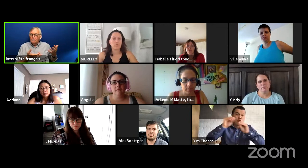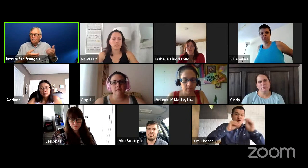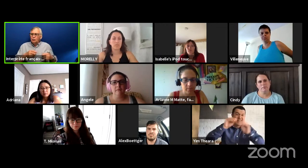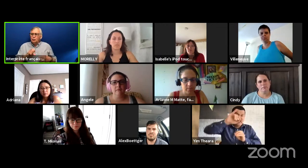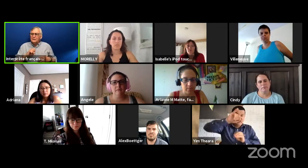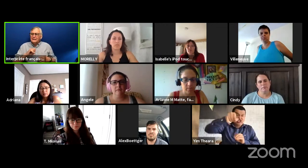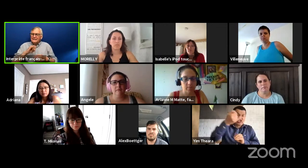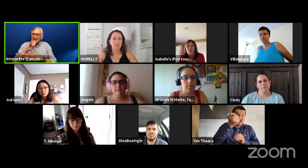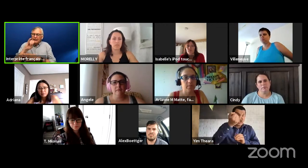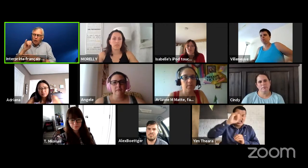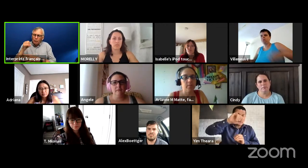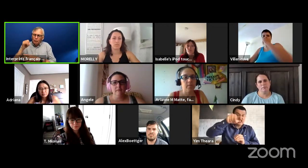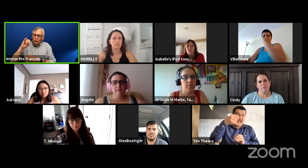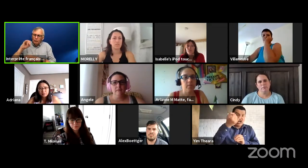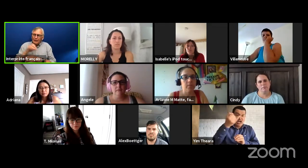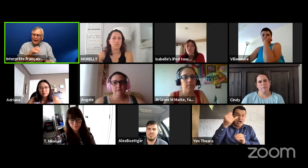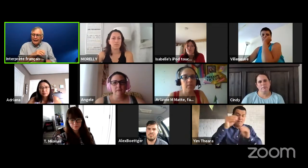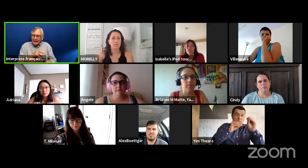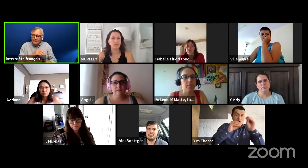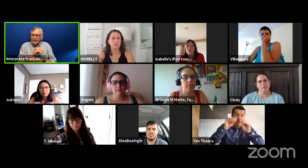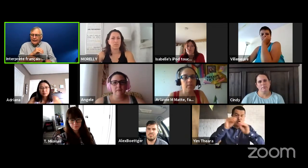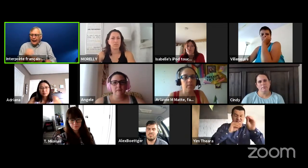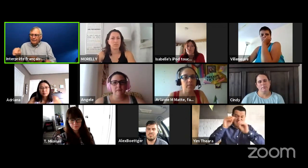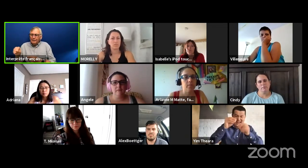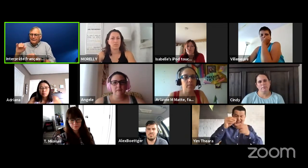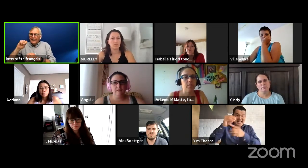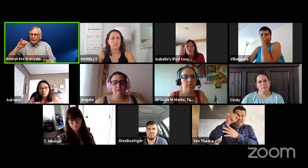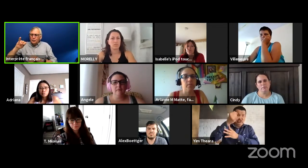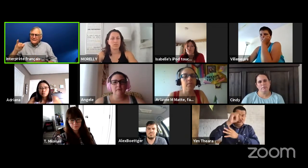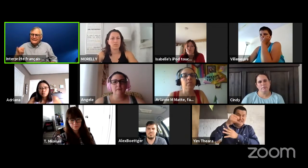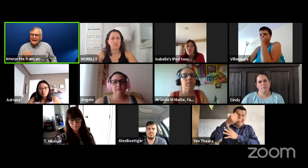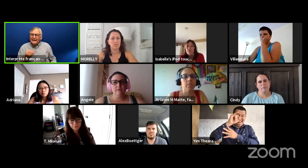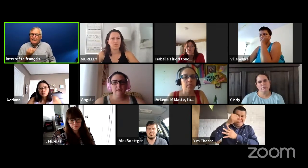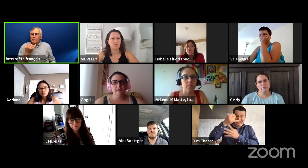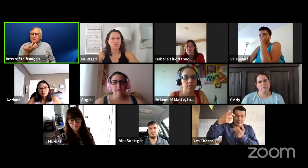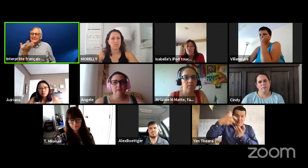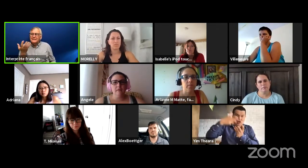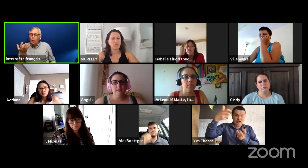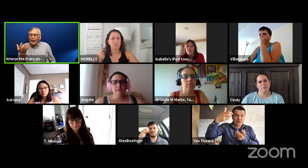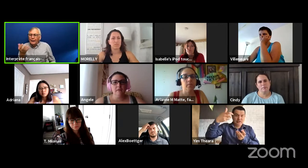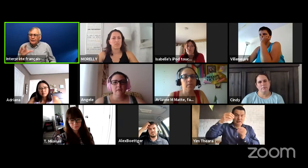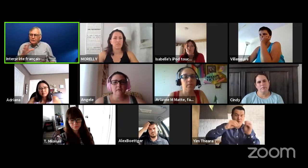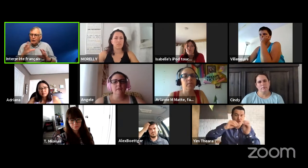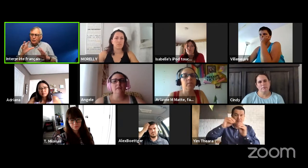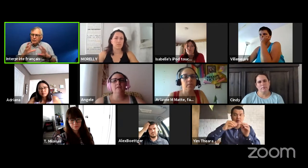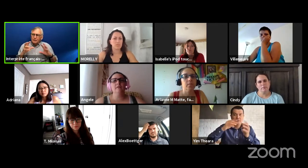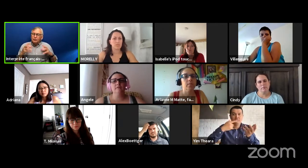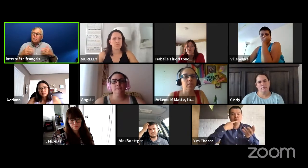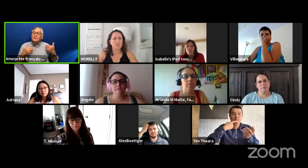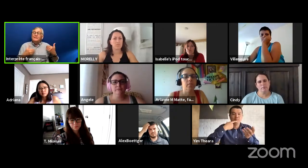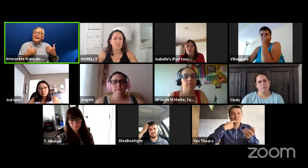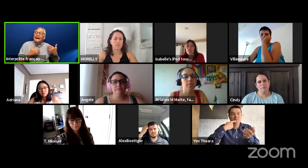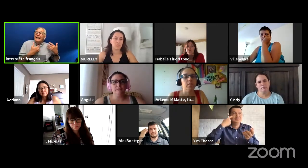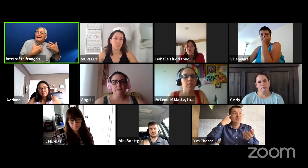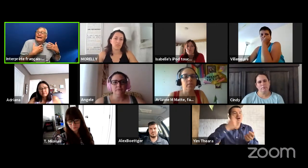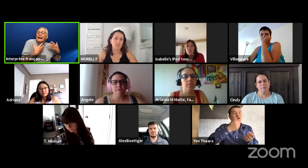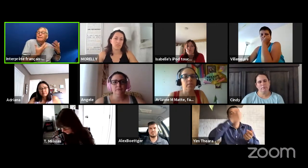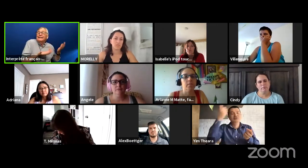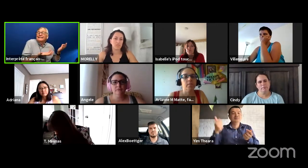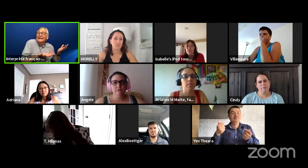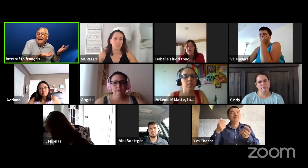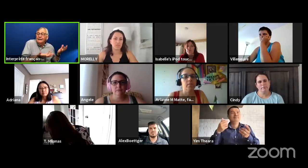ça, d'utiliser un mouvement en même temps que signer avec le petit doigt. Donc, il faut suivre des